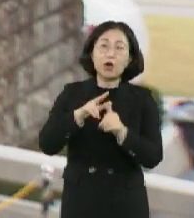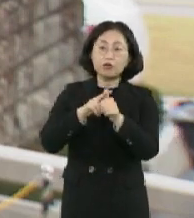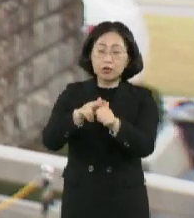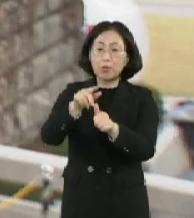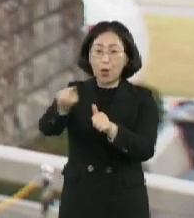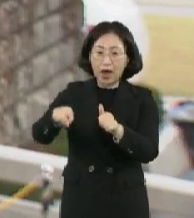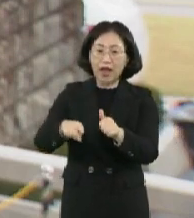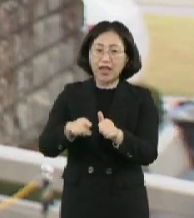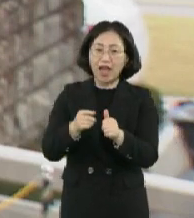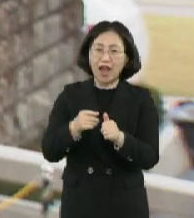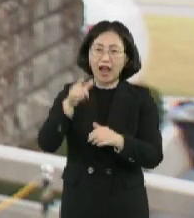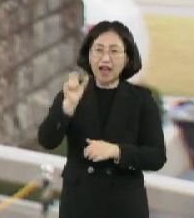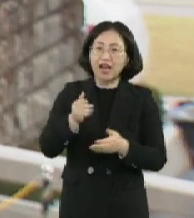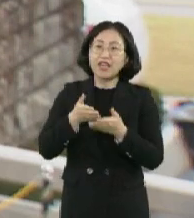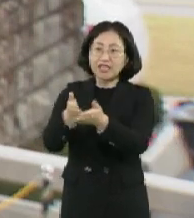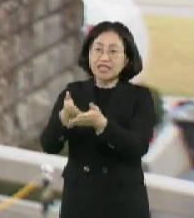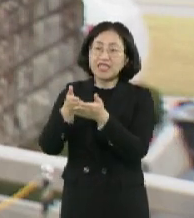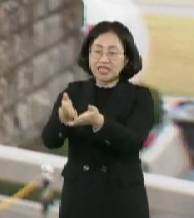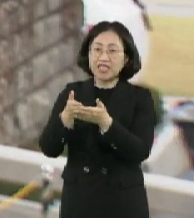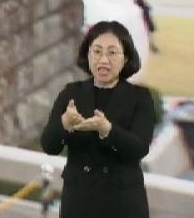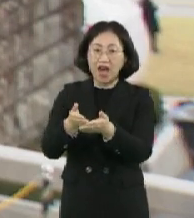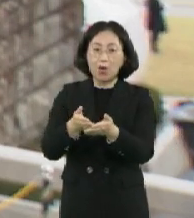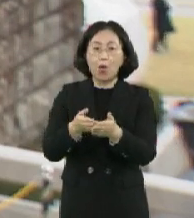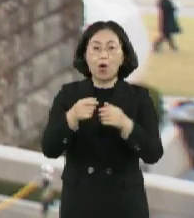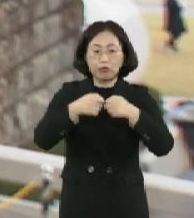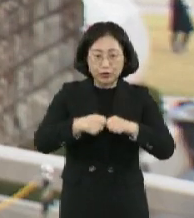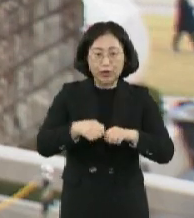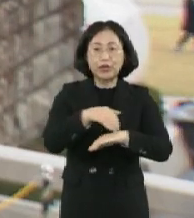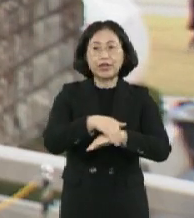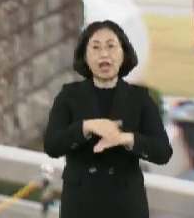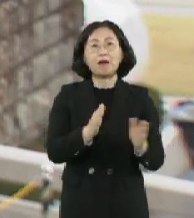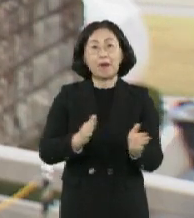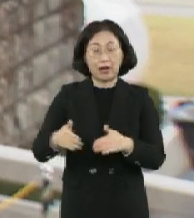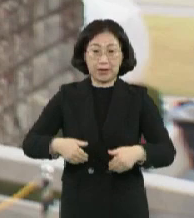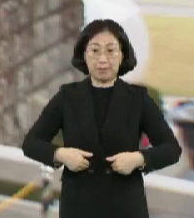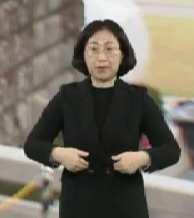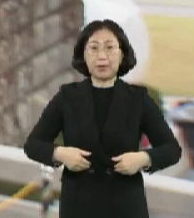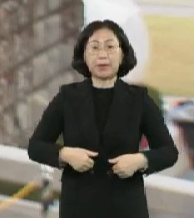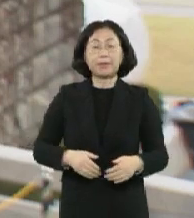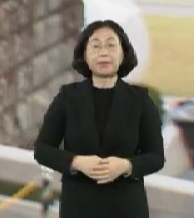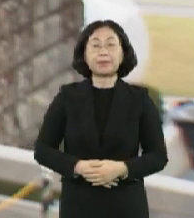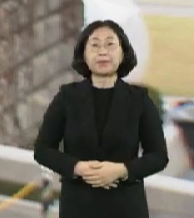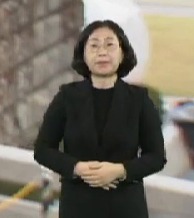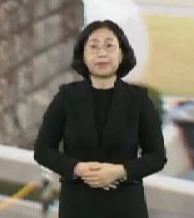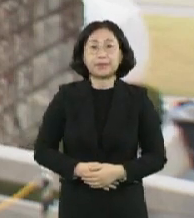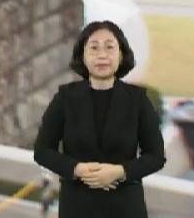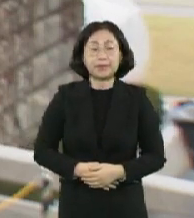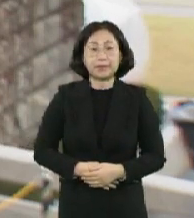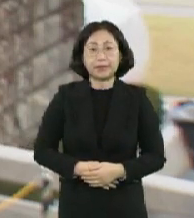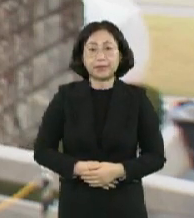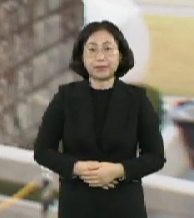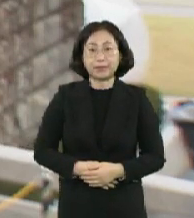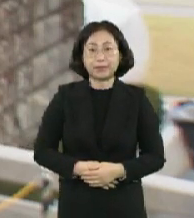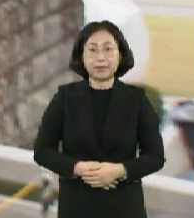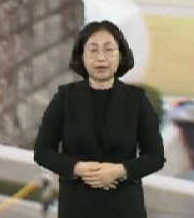유치 전략을 세워야 한다는 주장이 제기되고 있습니다 tjb 김성민 입니다